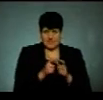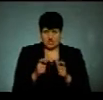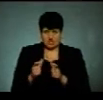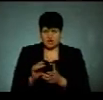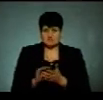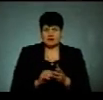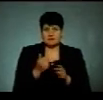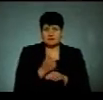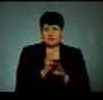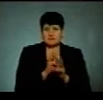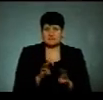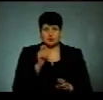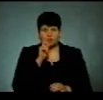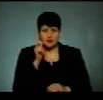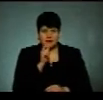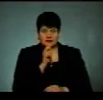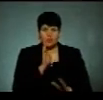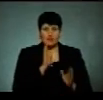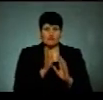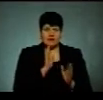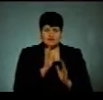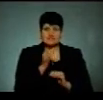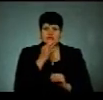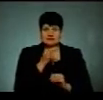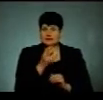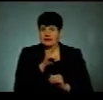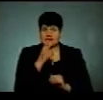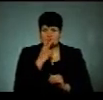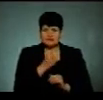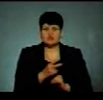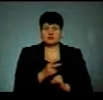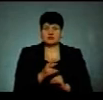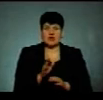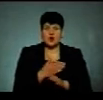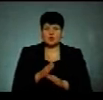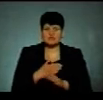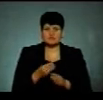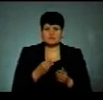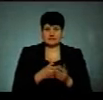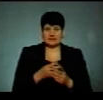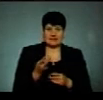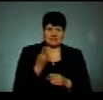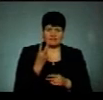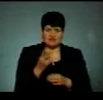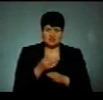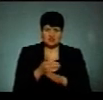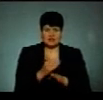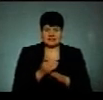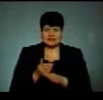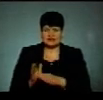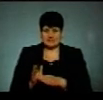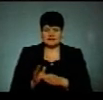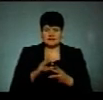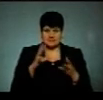України Олексій Гончарук на своїй сторінці у Фейсбуці. Він сказав, що незважаючи на розділення тарифу на дві частини,